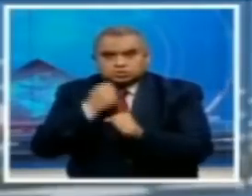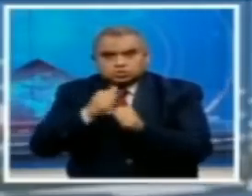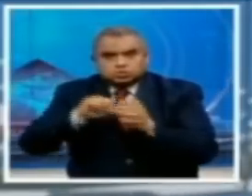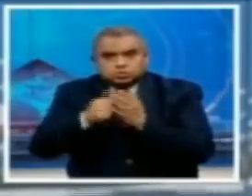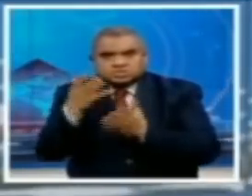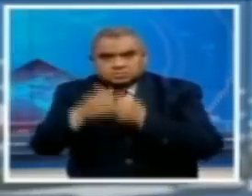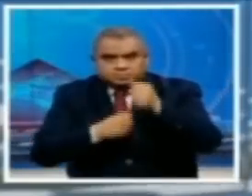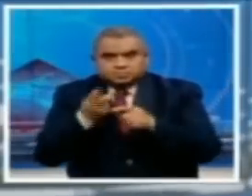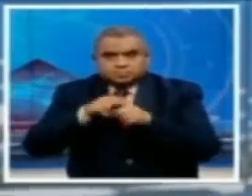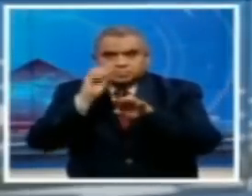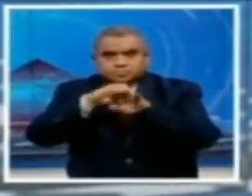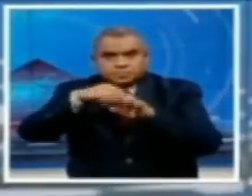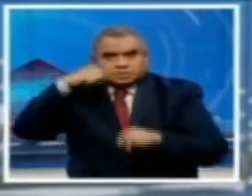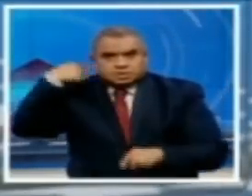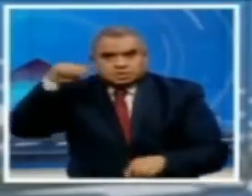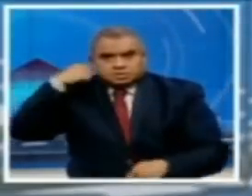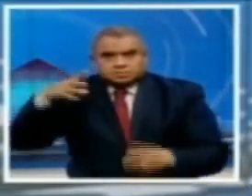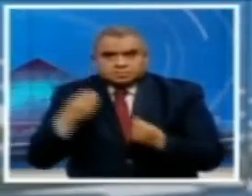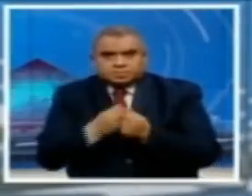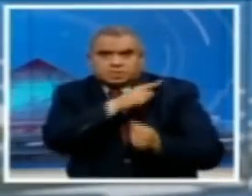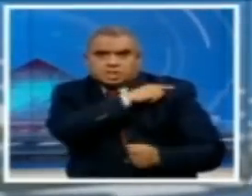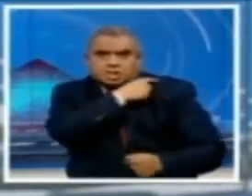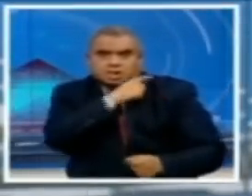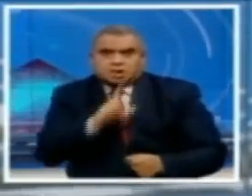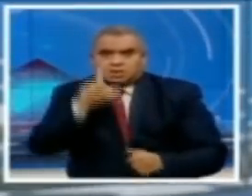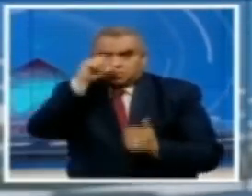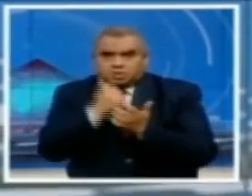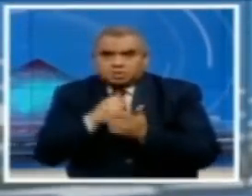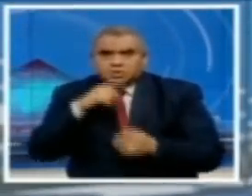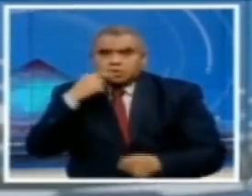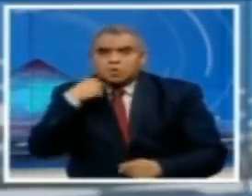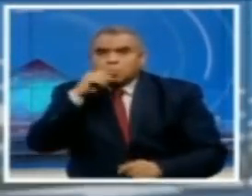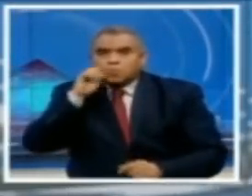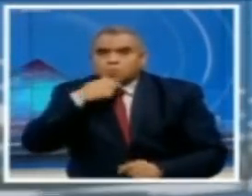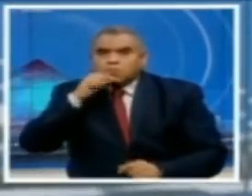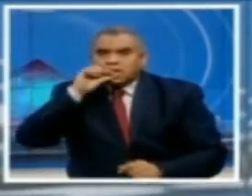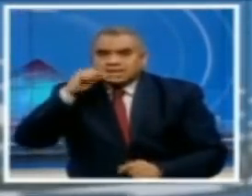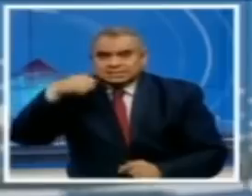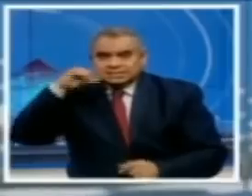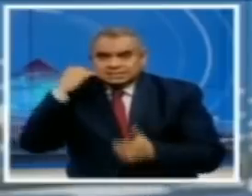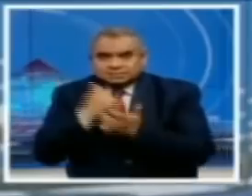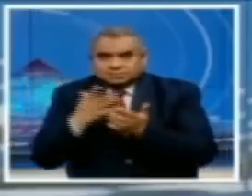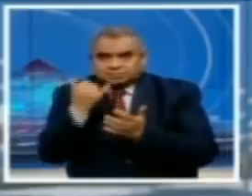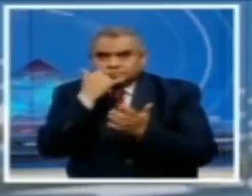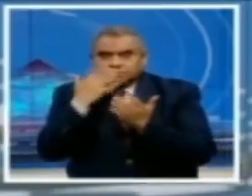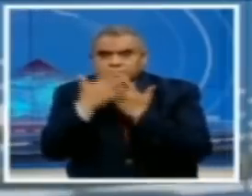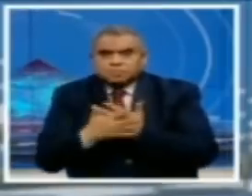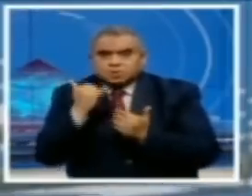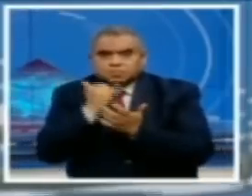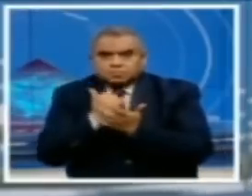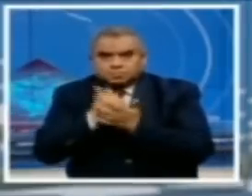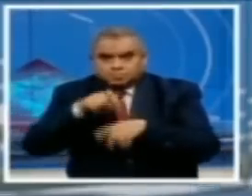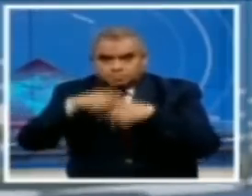جديدة. واجتمع سيادة الرئيس مع اللواء أركان حرب وليد أبو المجد مدير عام جهاز مشروعات الخدمة